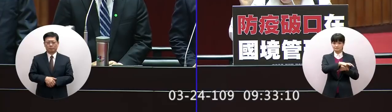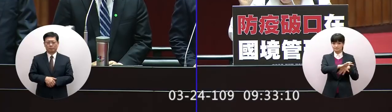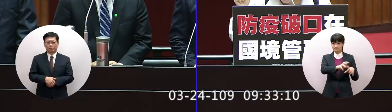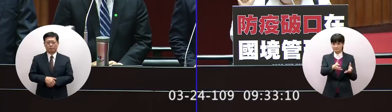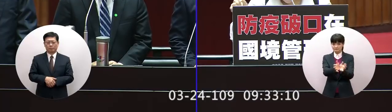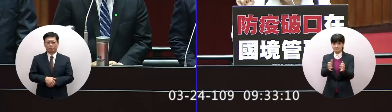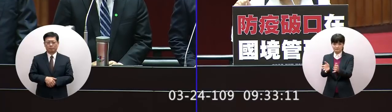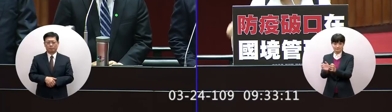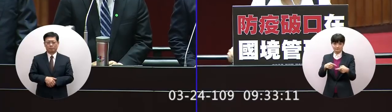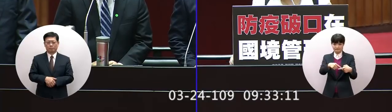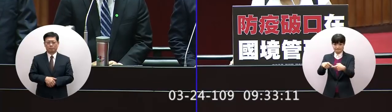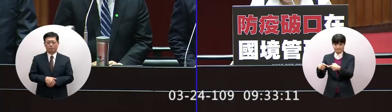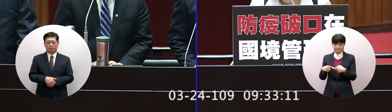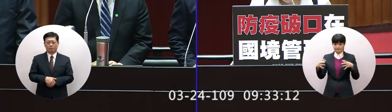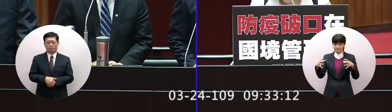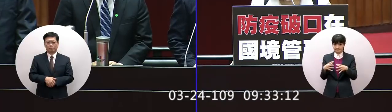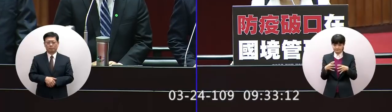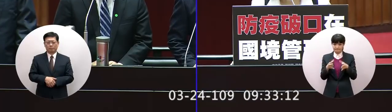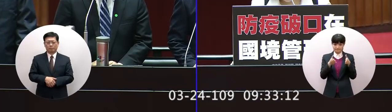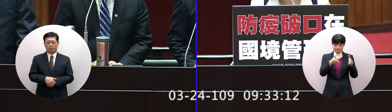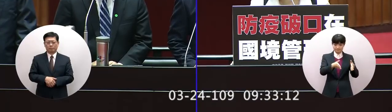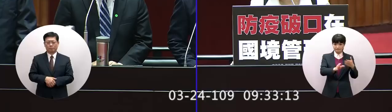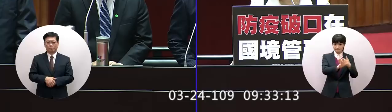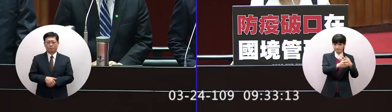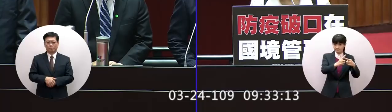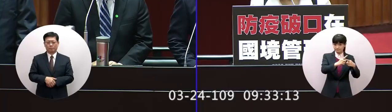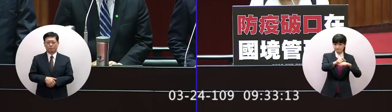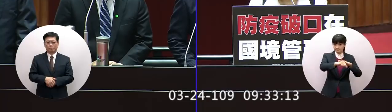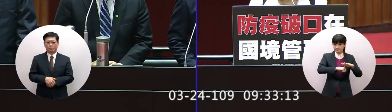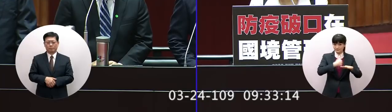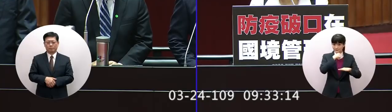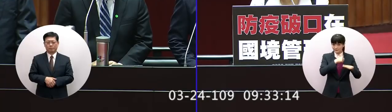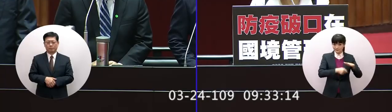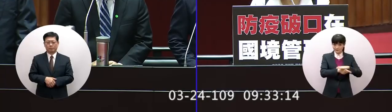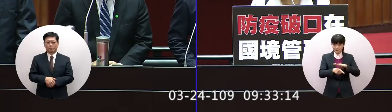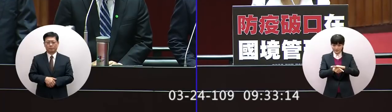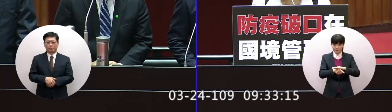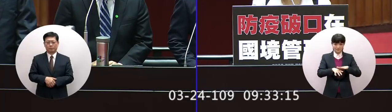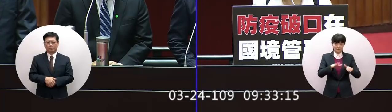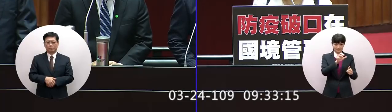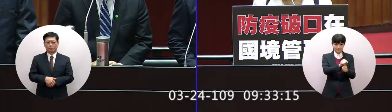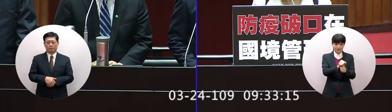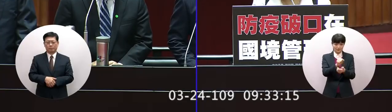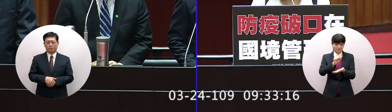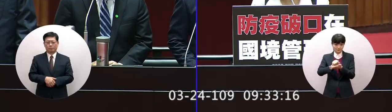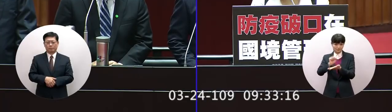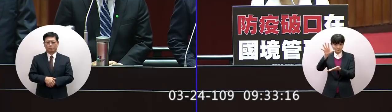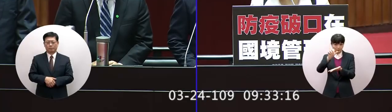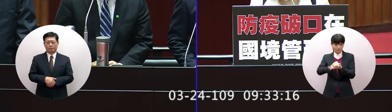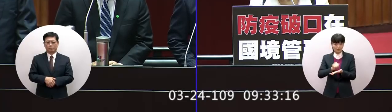人违法汇报，但是在您卸任之后